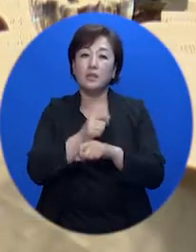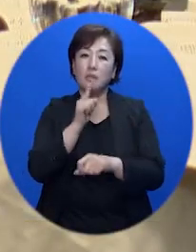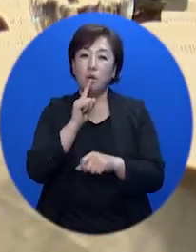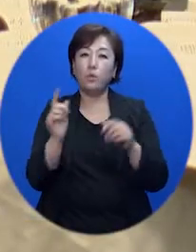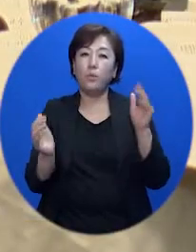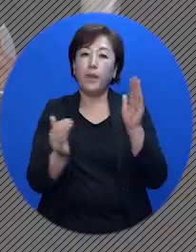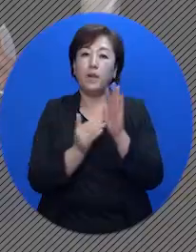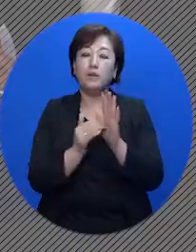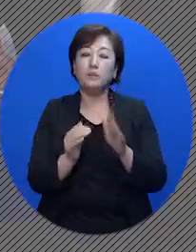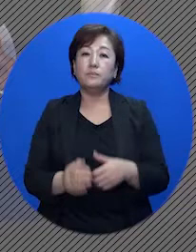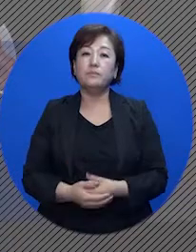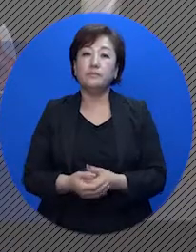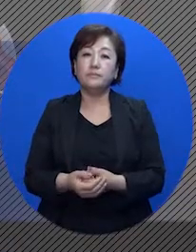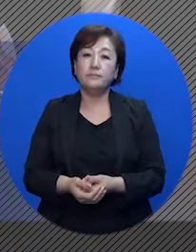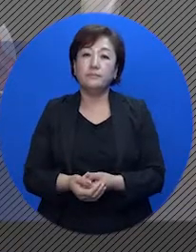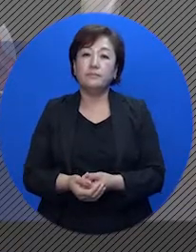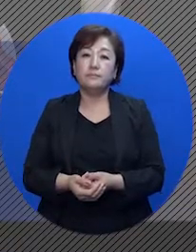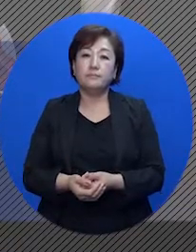밝혔습니다.